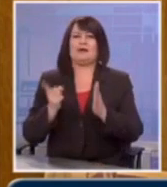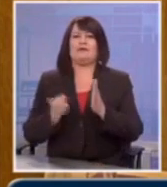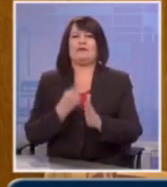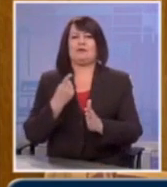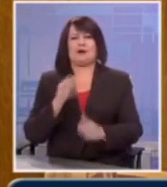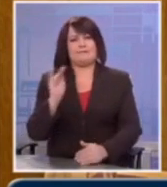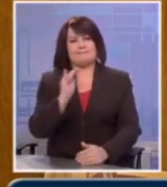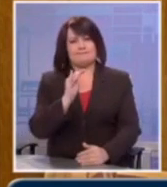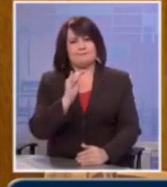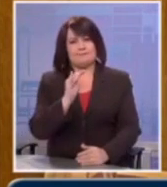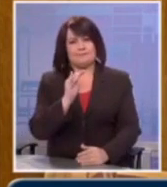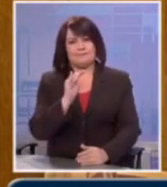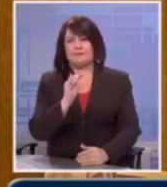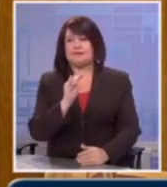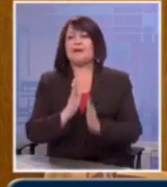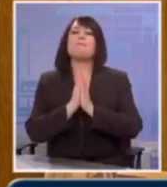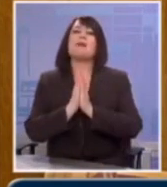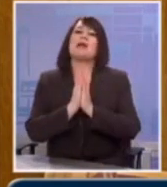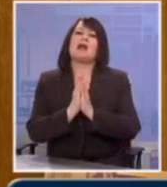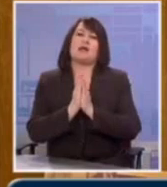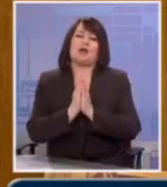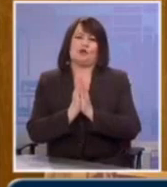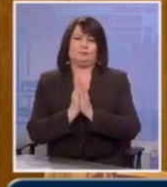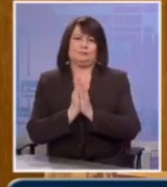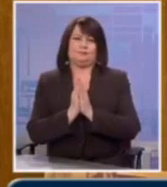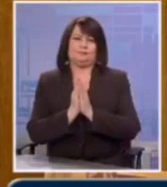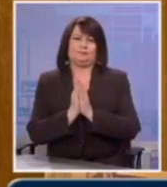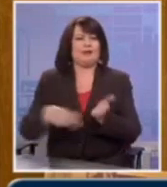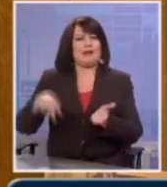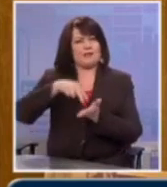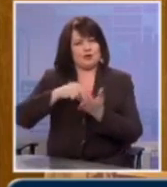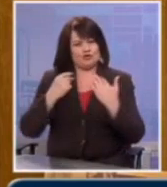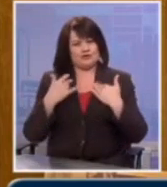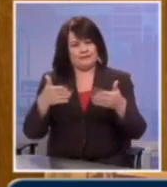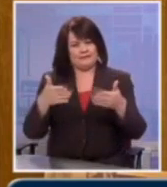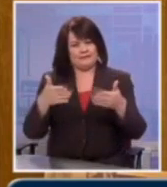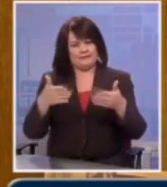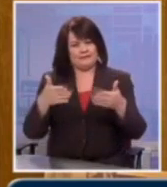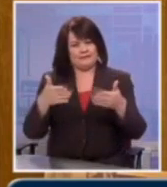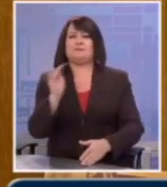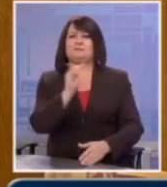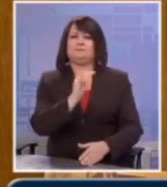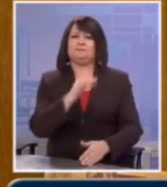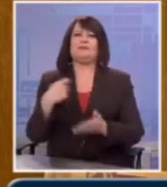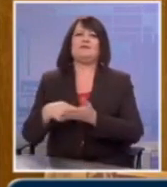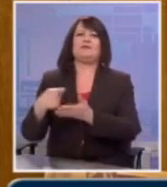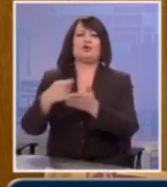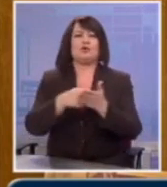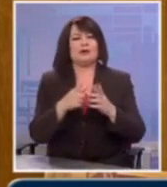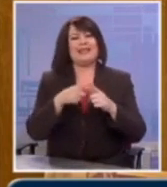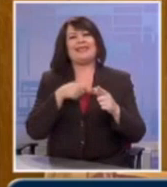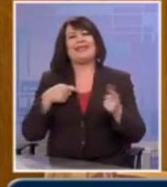φορά αυτή την έκκληση που έχω κάνει όποτε έχω βρεθεί στο βήμα προς τη μεριά της φορολογικής